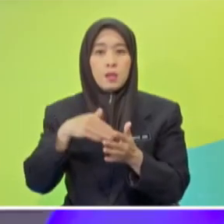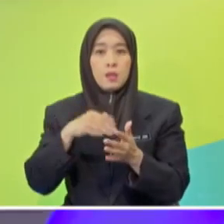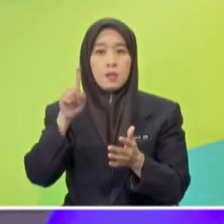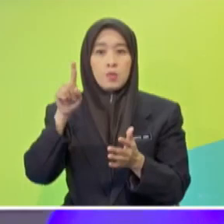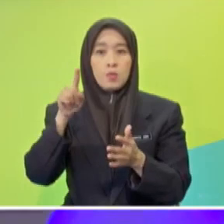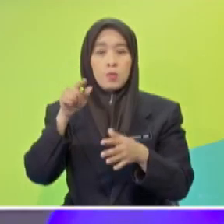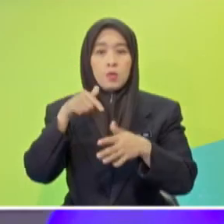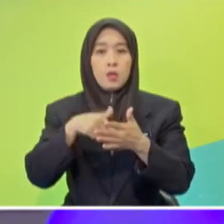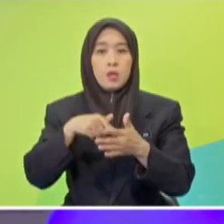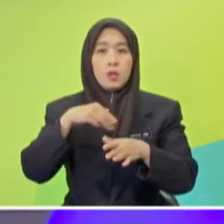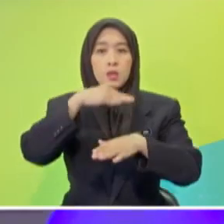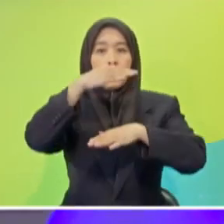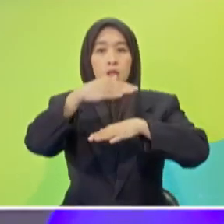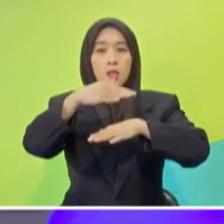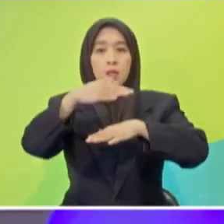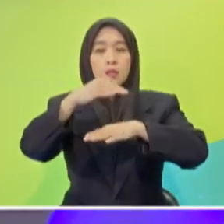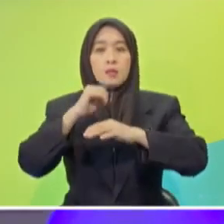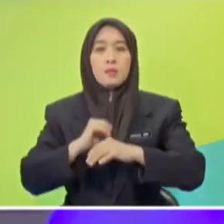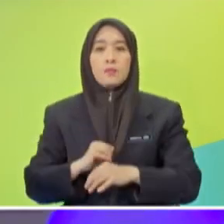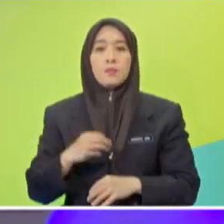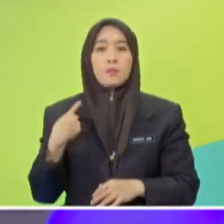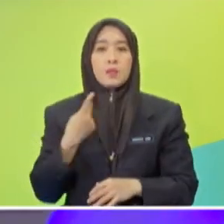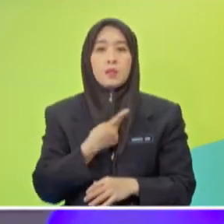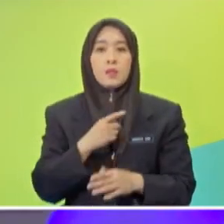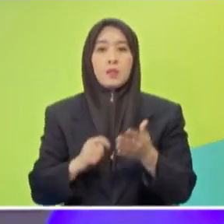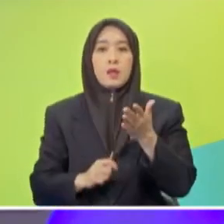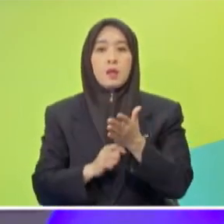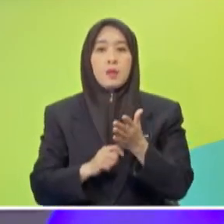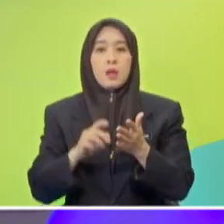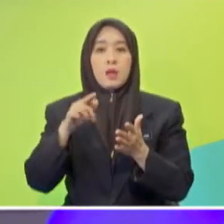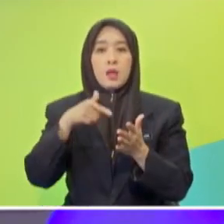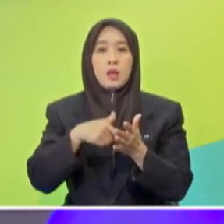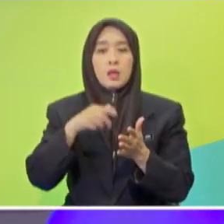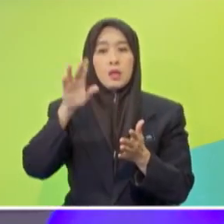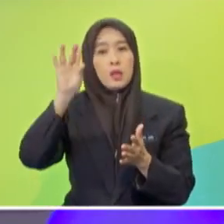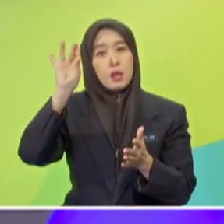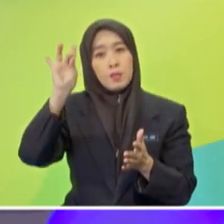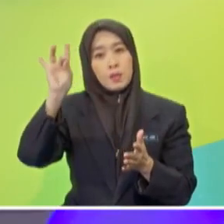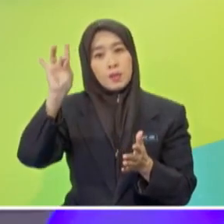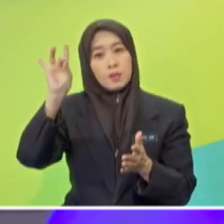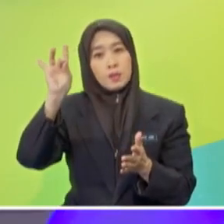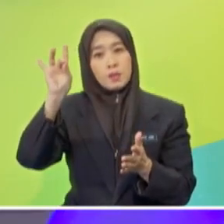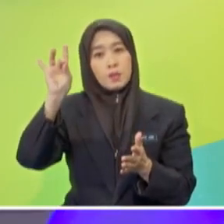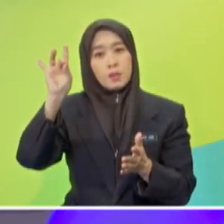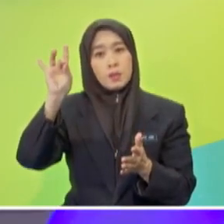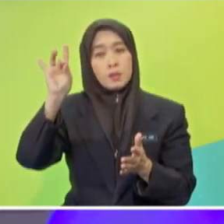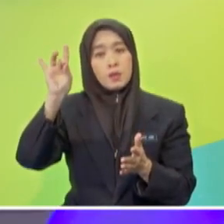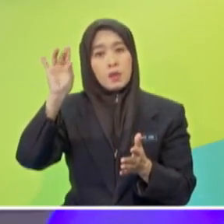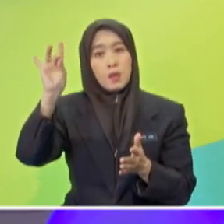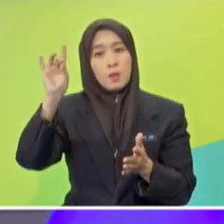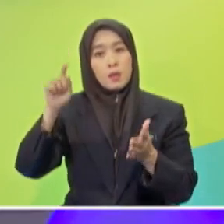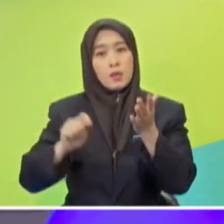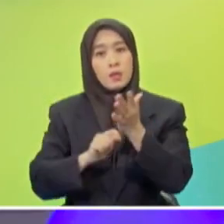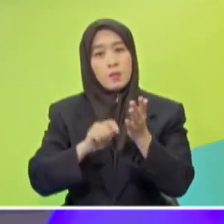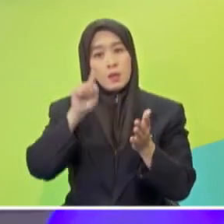di atas oke satu di atas oke kita tambah lagi 8 eee Oke 8 + 1